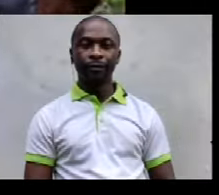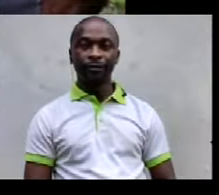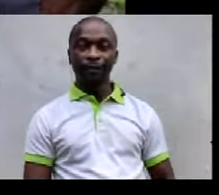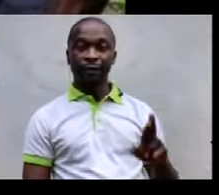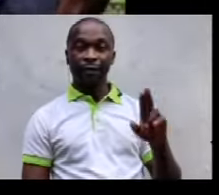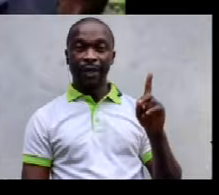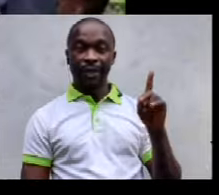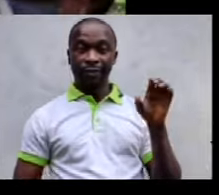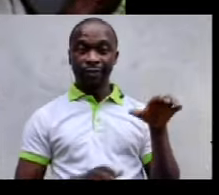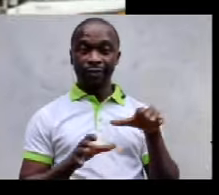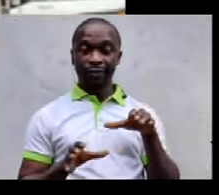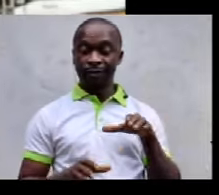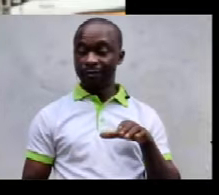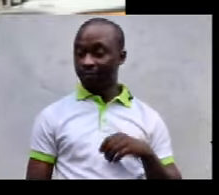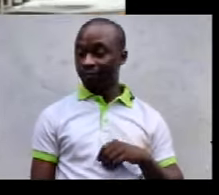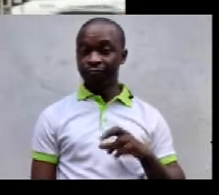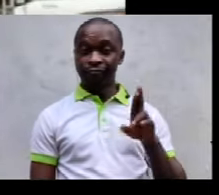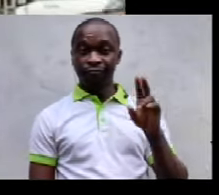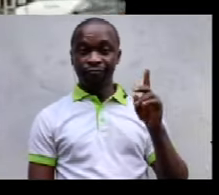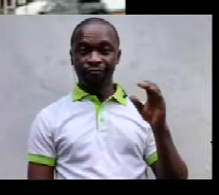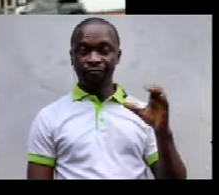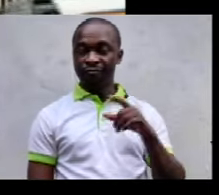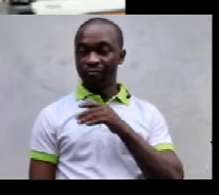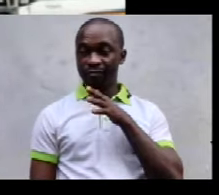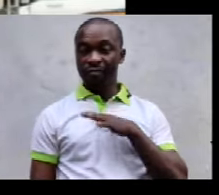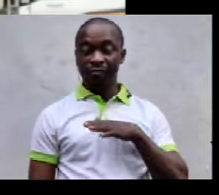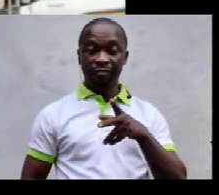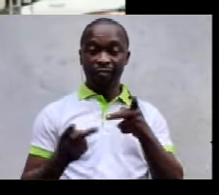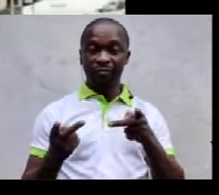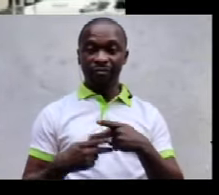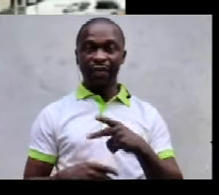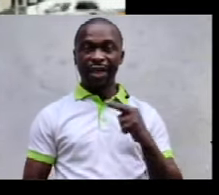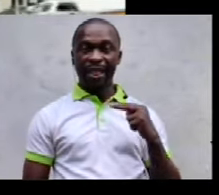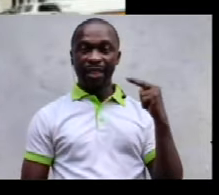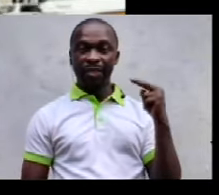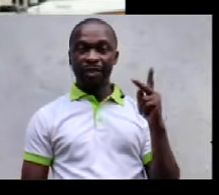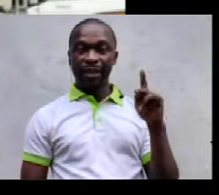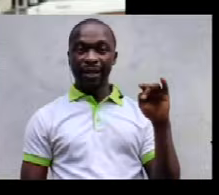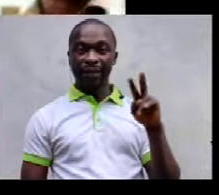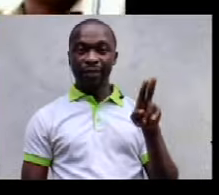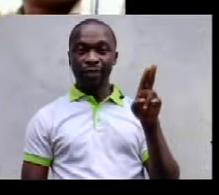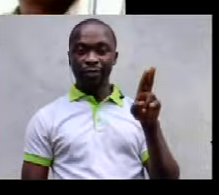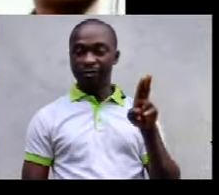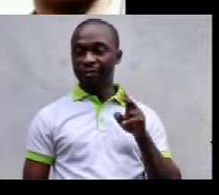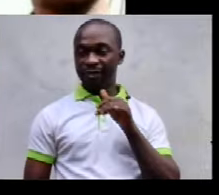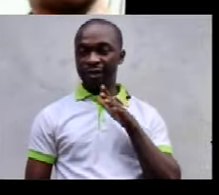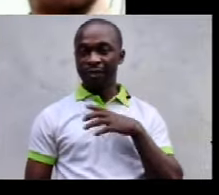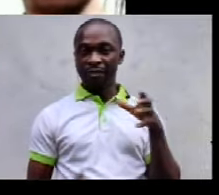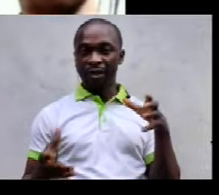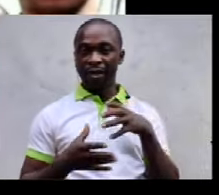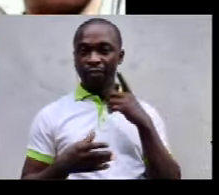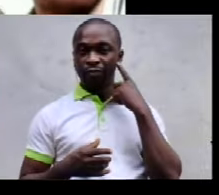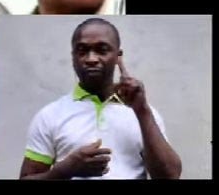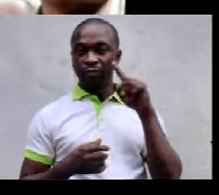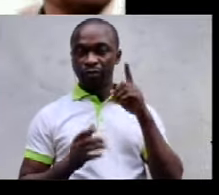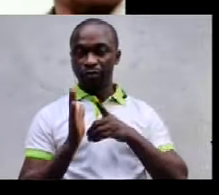En République démocratique du Congo, les femmes de la province du Nord Kivu regroupées au sein du collectif des associations féminines pour le développement